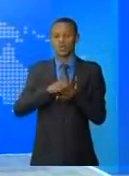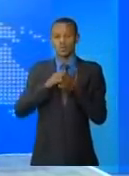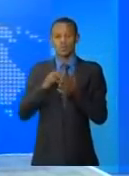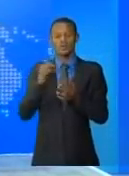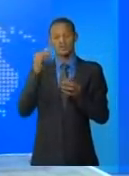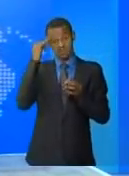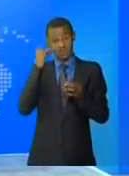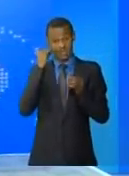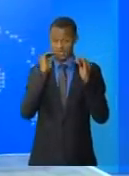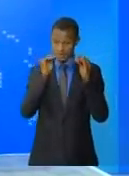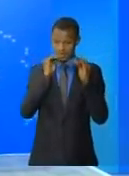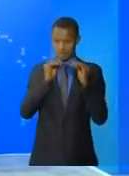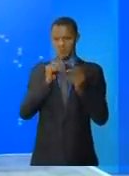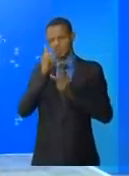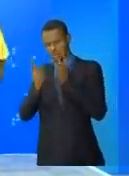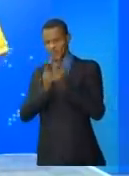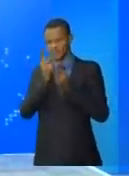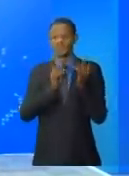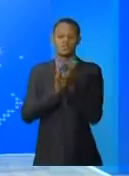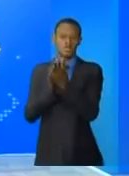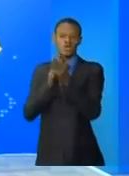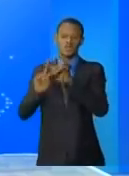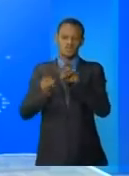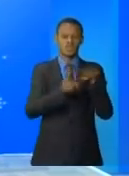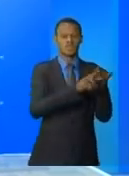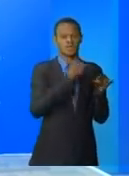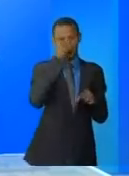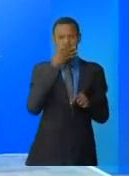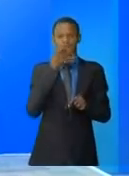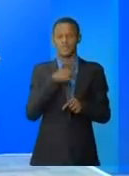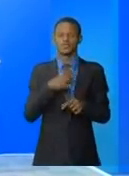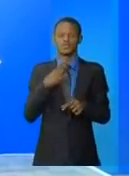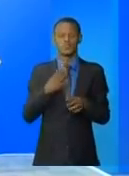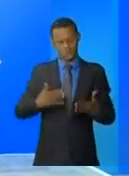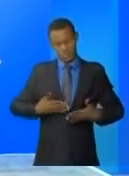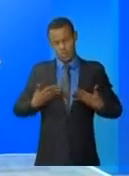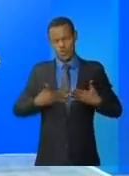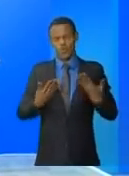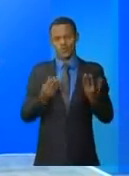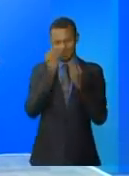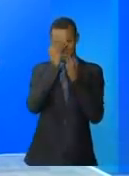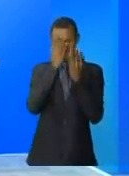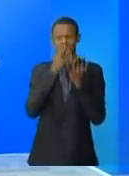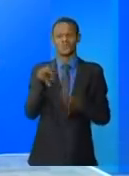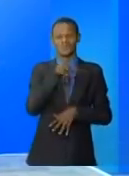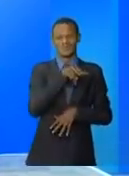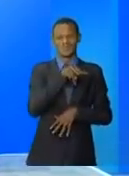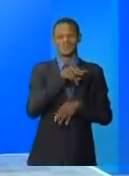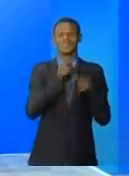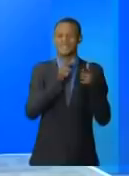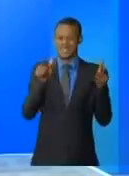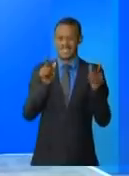images également dans cette édition d'information. Madame, messieurs, voilà pour le sommaire. Tous les plaisirs et pour moi de vous présenter la grande